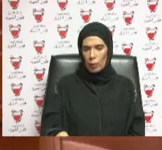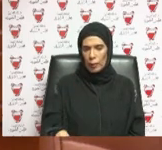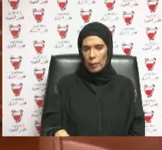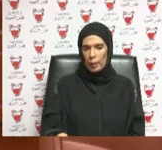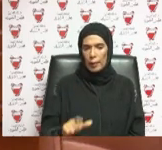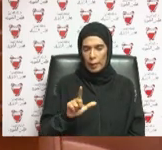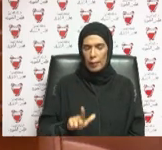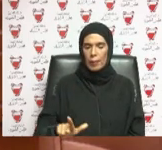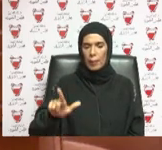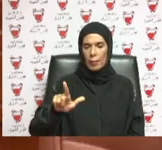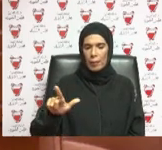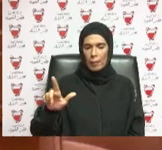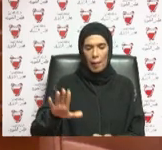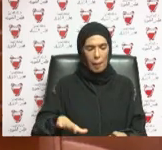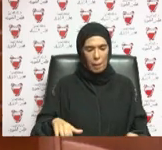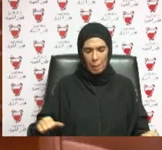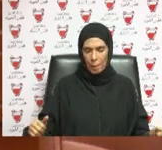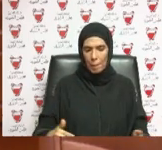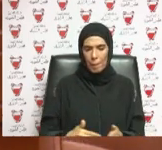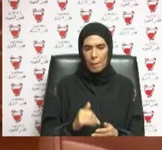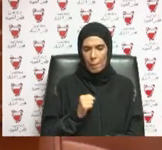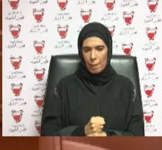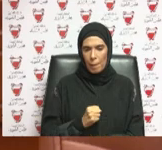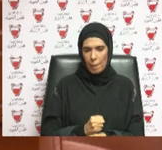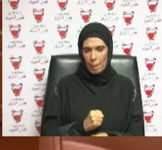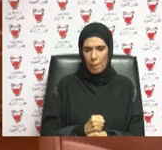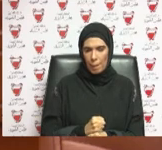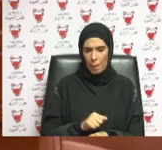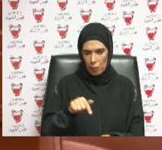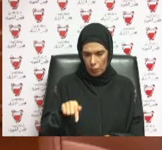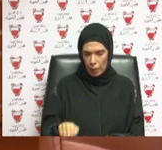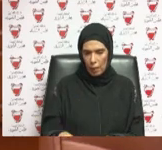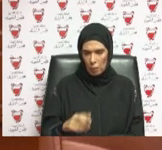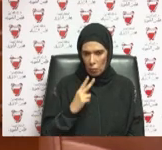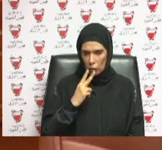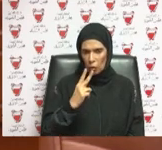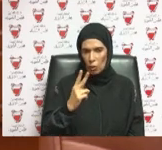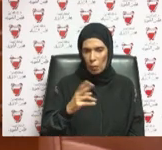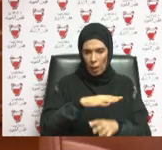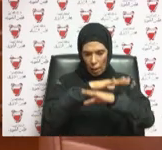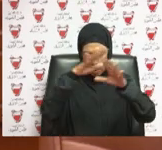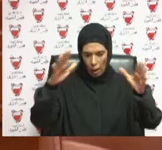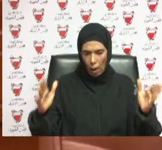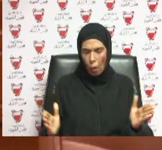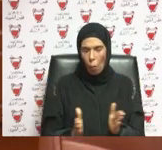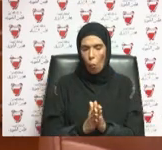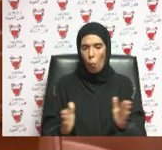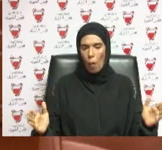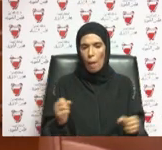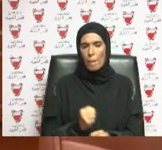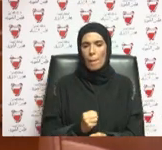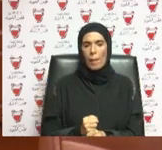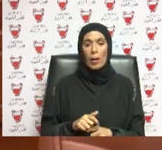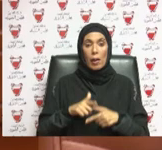الآمال لا تنتهي ما دمنا نعمل، فإن الآفاق ستبقى أمامنا رحبة للعمل، فسموه يعبر